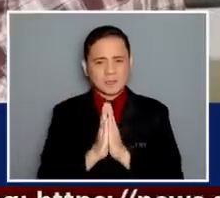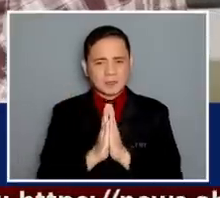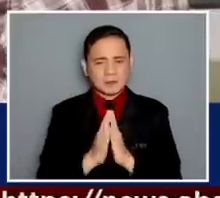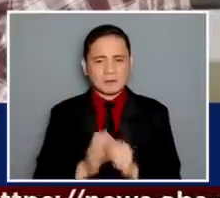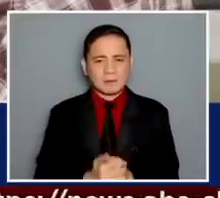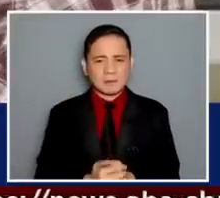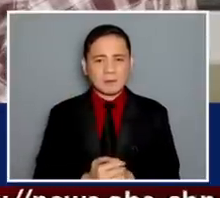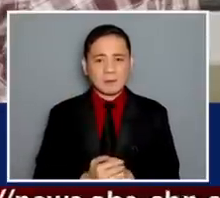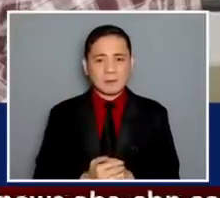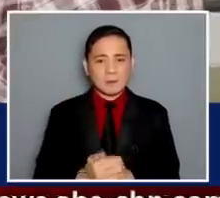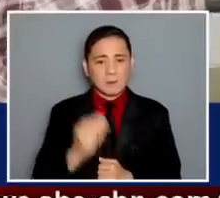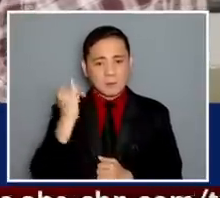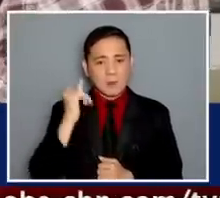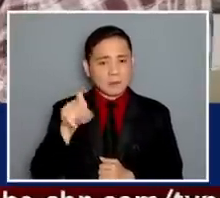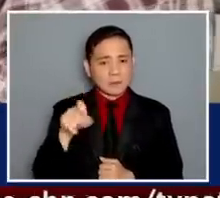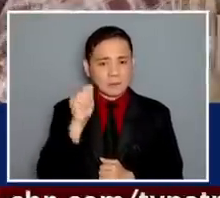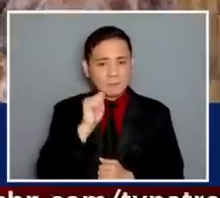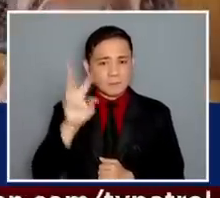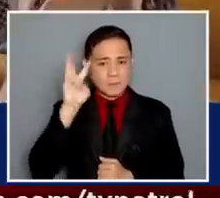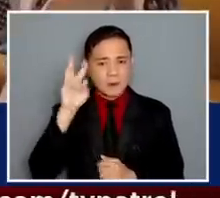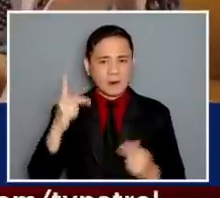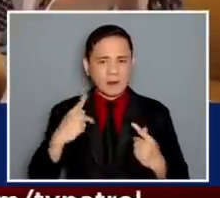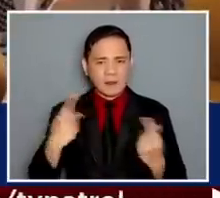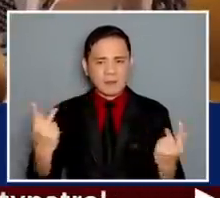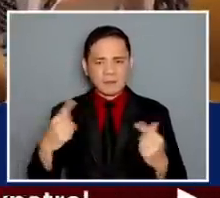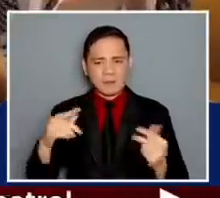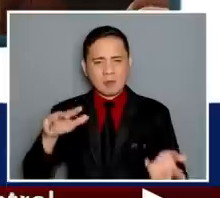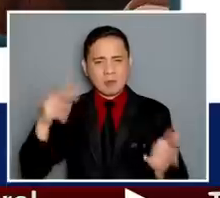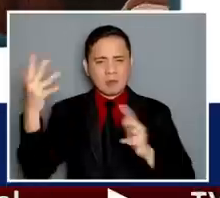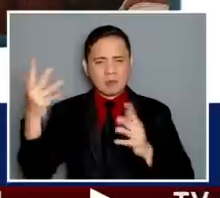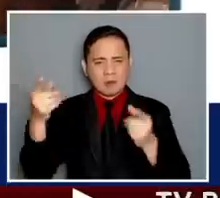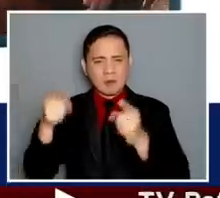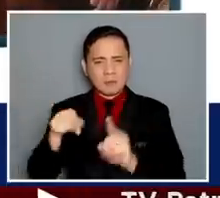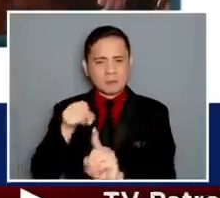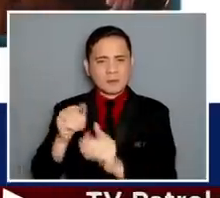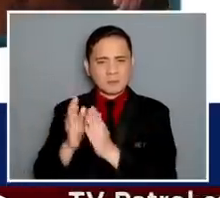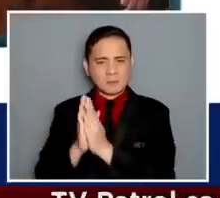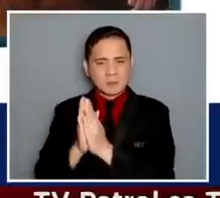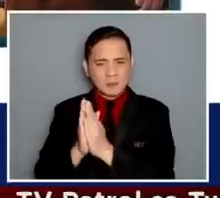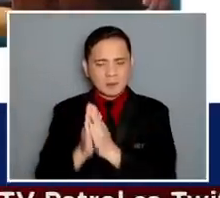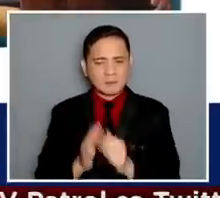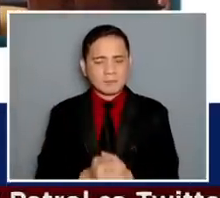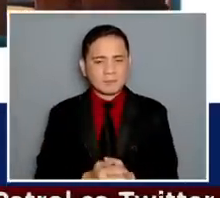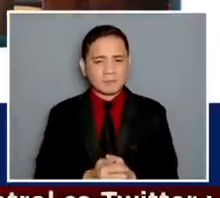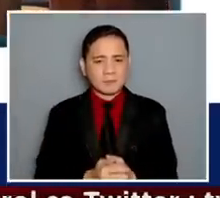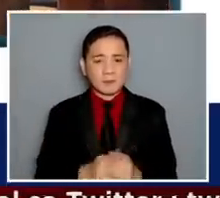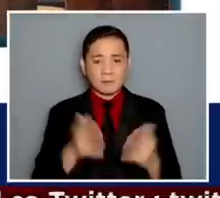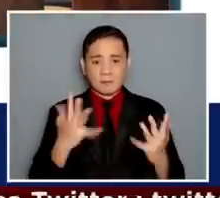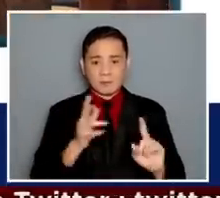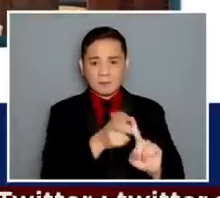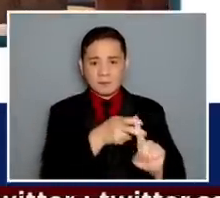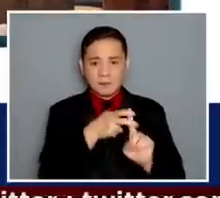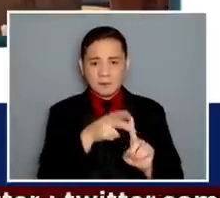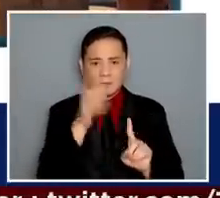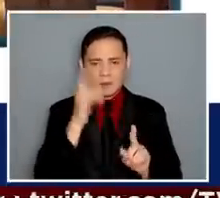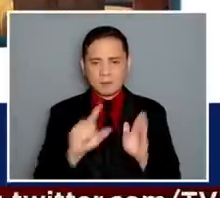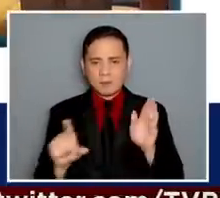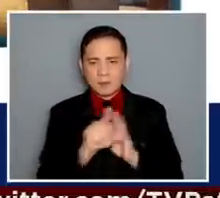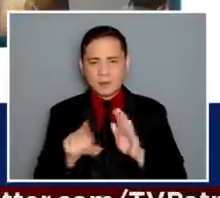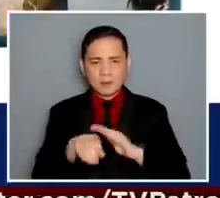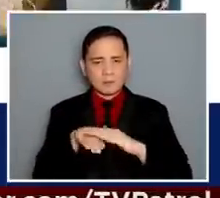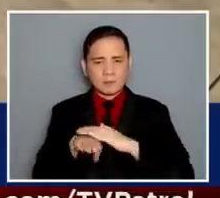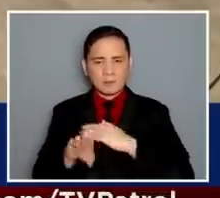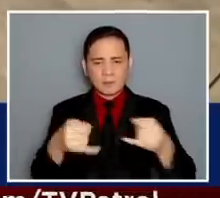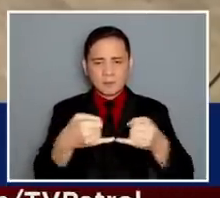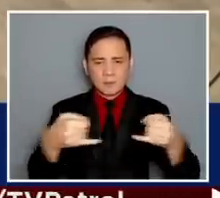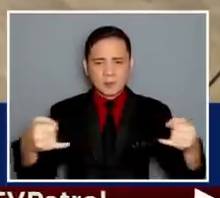that right now there's some civil disturbances there. They were arrested or taken because it's off limits right now. The border crossing is